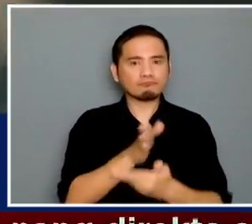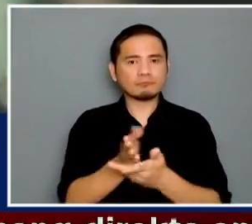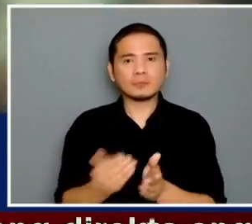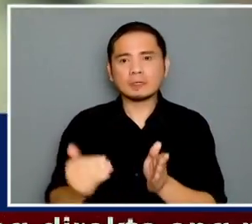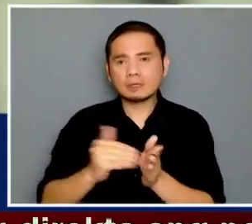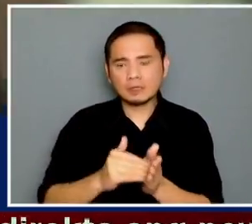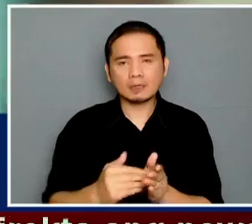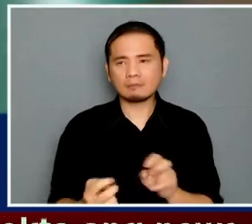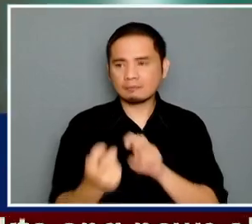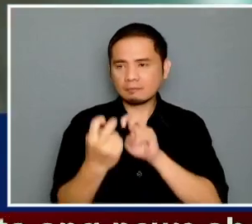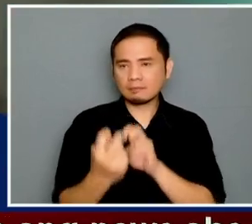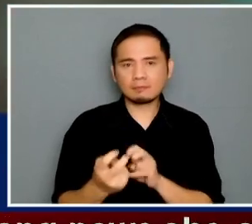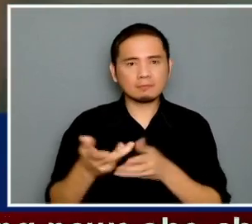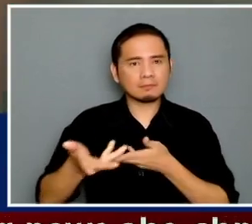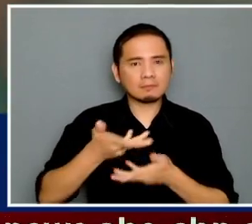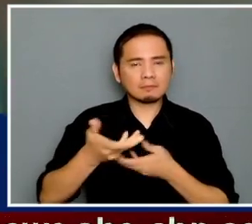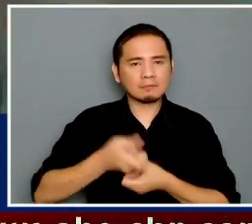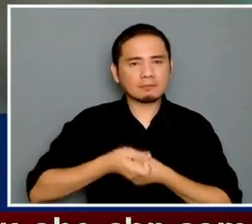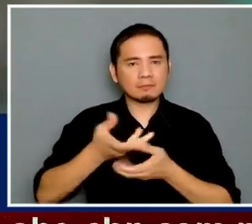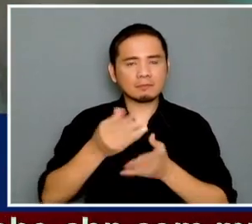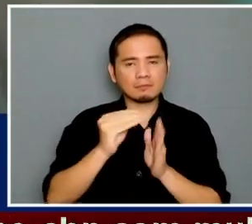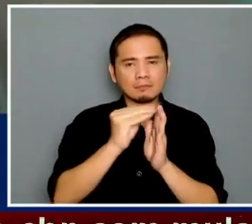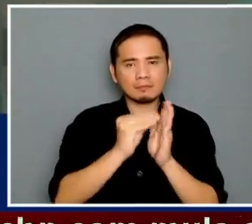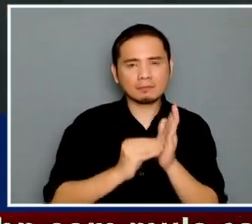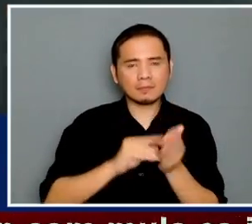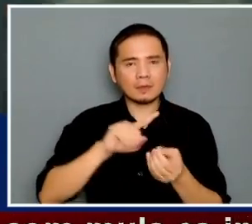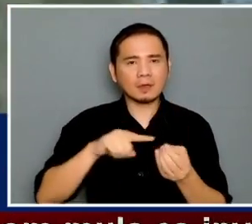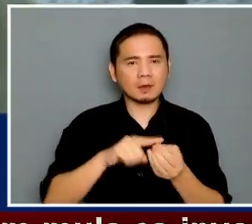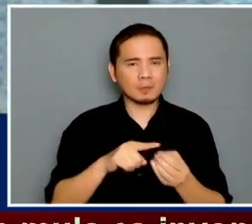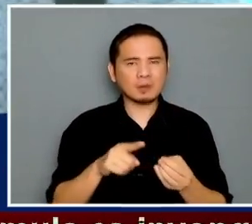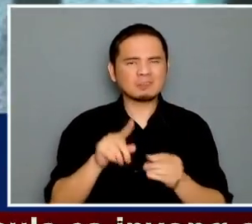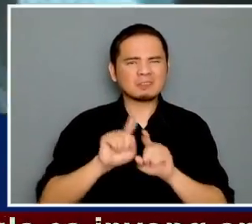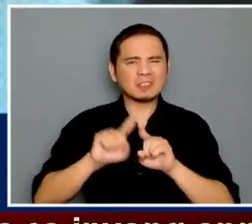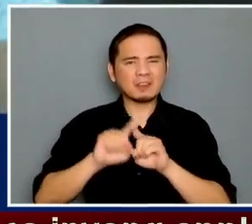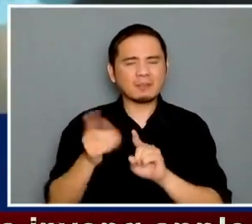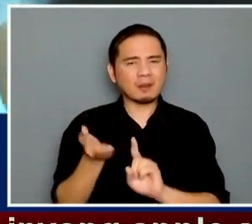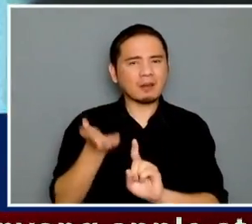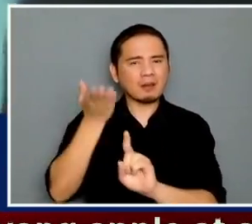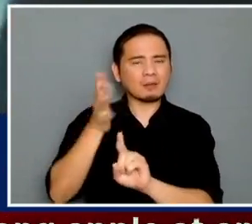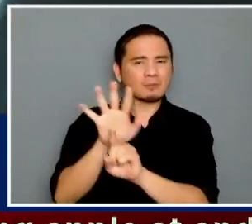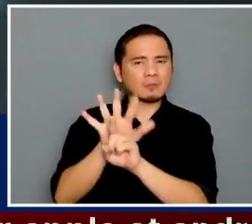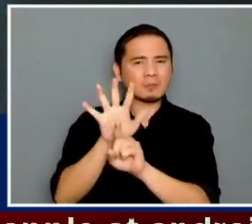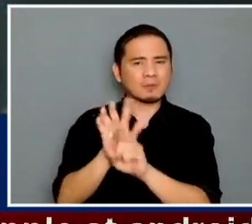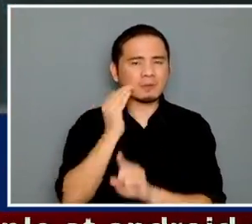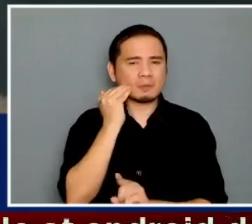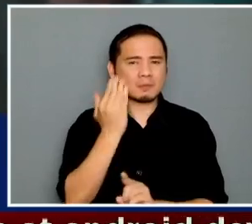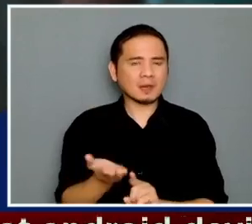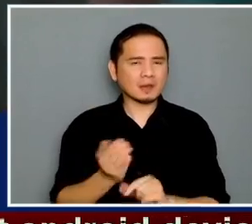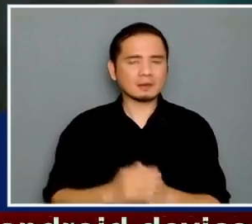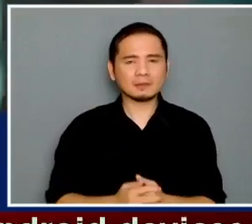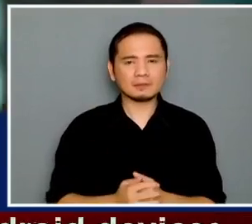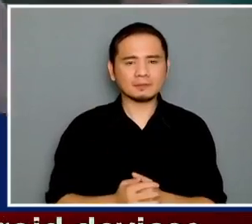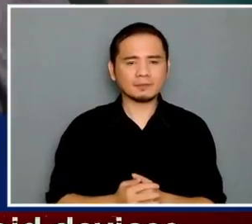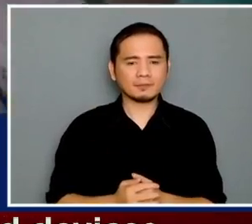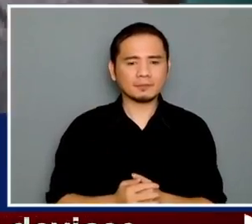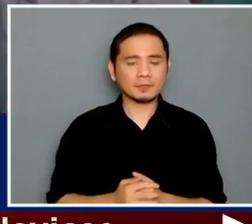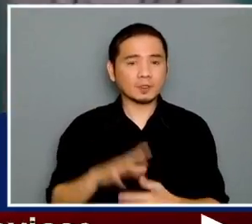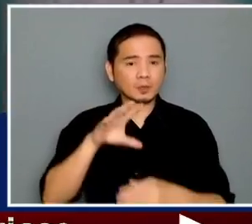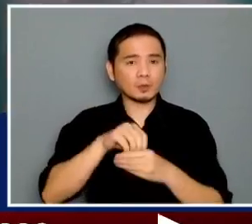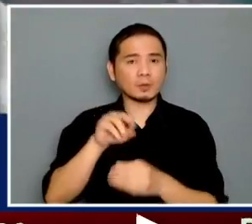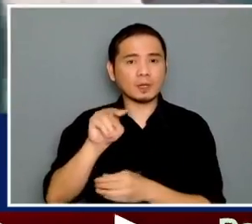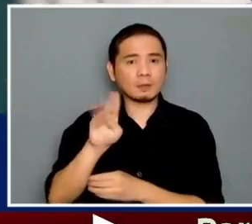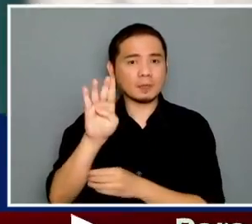inmates dahil umano sa COVID-19 noong 2020. Kasama ang mga tauhan ng NBI, pinuntahan nila